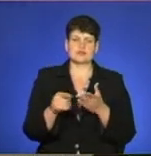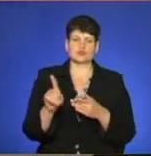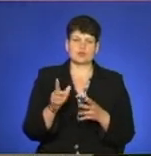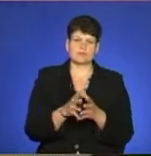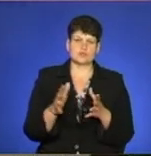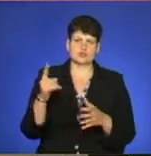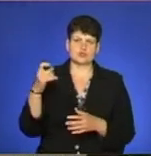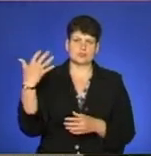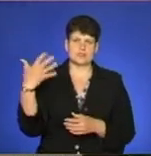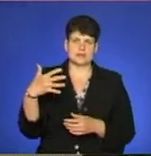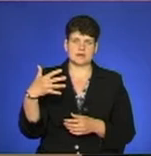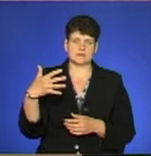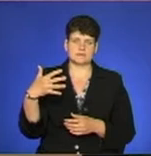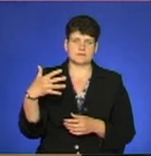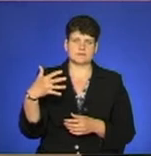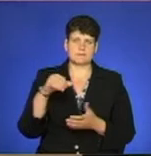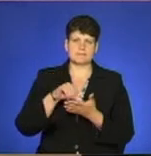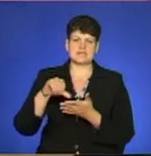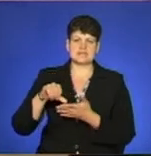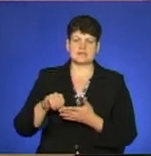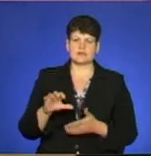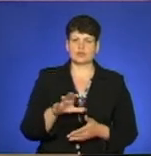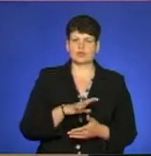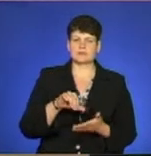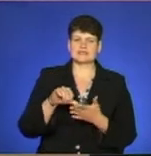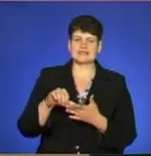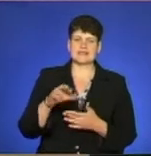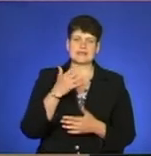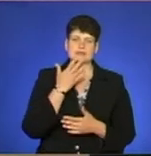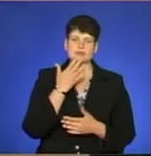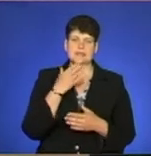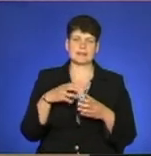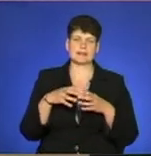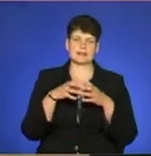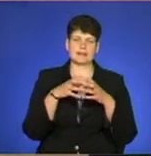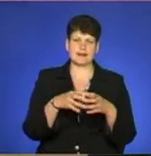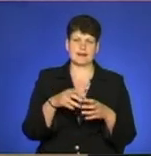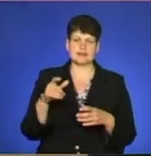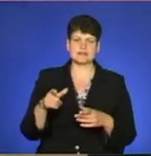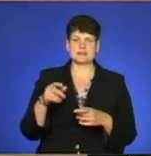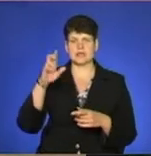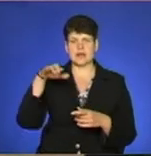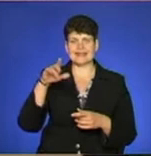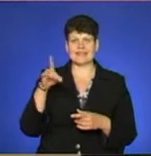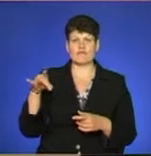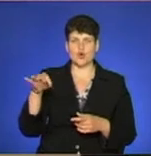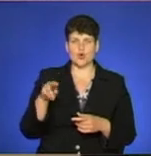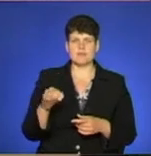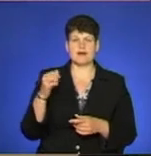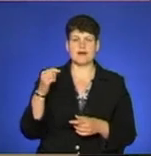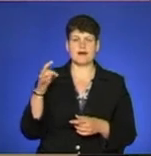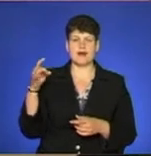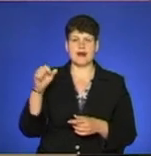більше 150 представників – це були представники іноземних делегацій. Делегацій з країн Європи,